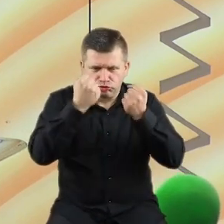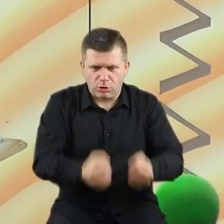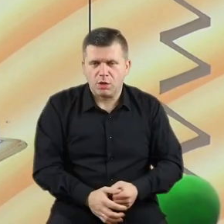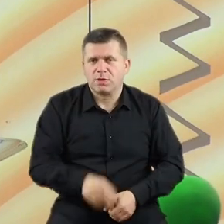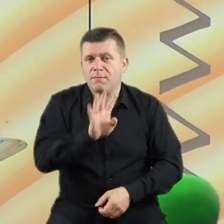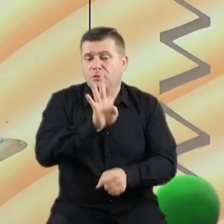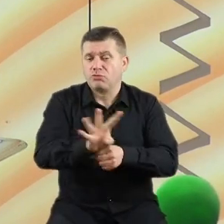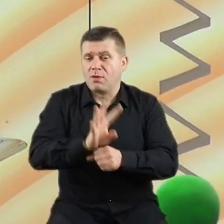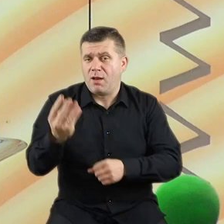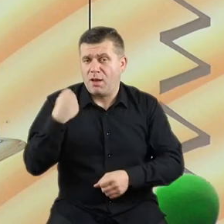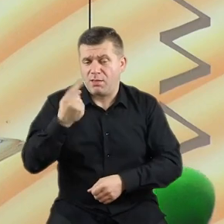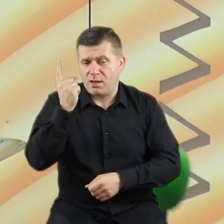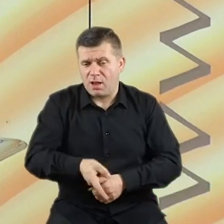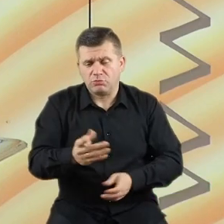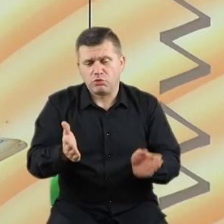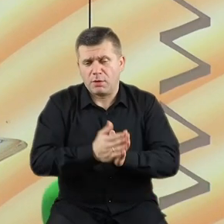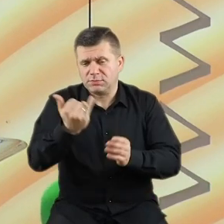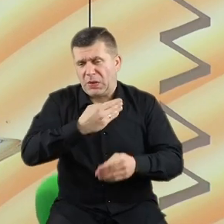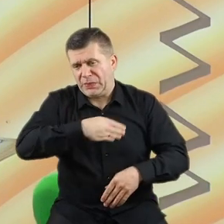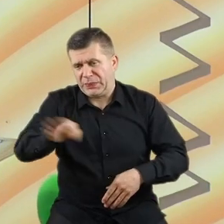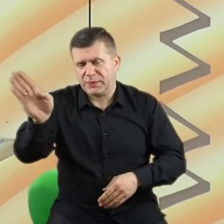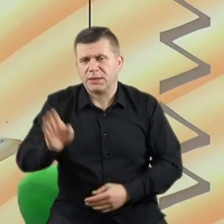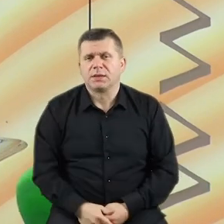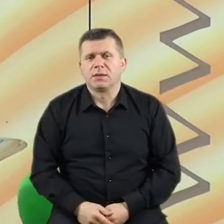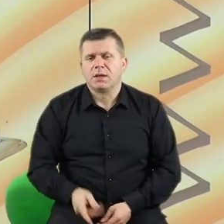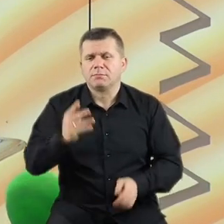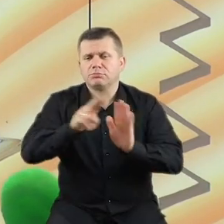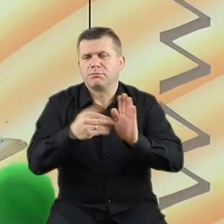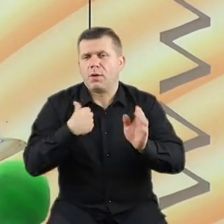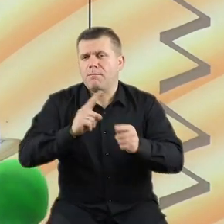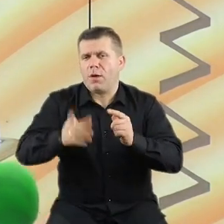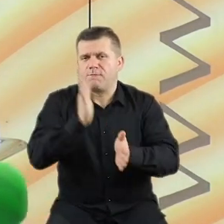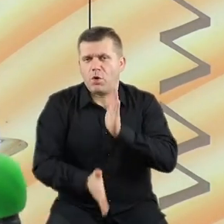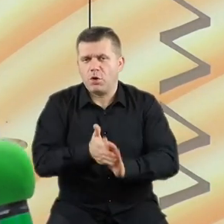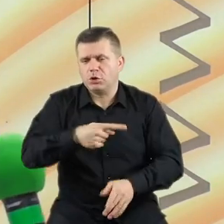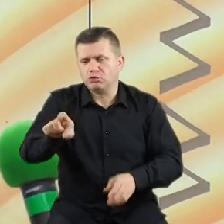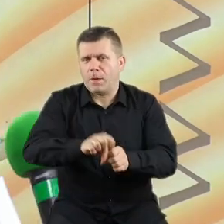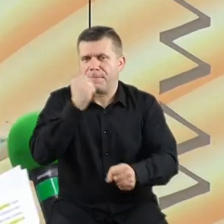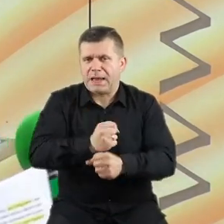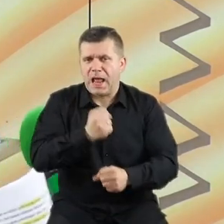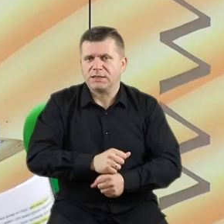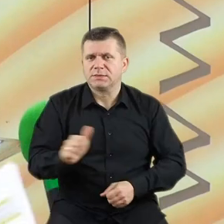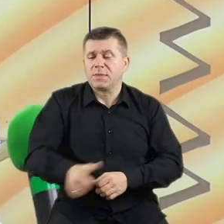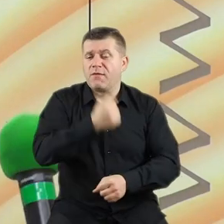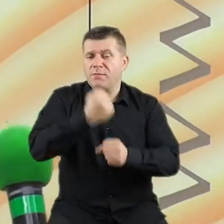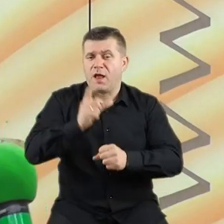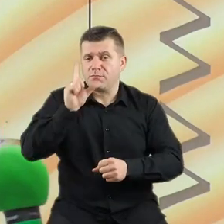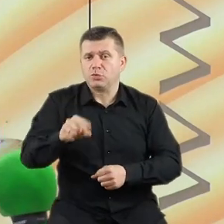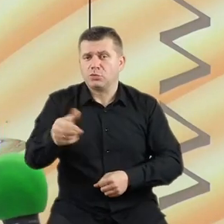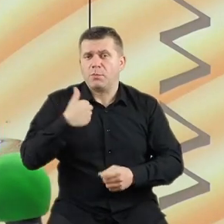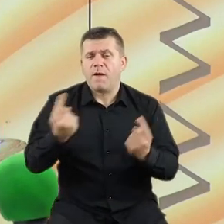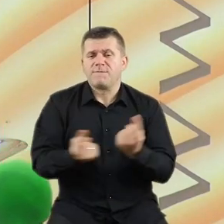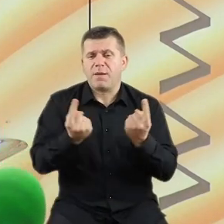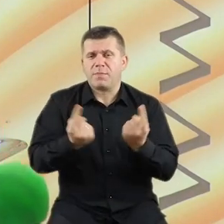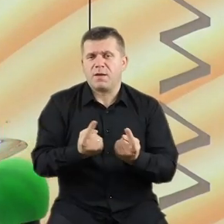wieku 14 lat kazano jej opuścić dom dziecka, bo takie były wtedy przepisy po wojnie, i iść do pracy. I pierwsza praca, do której ona poszła, to była